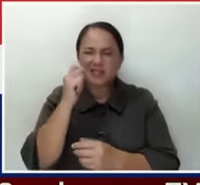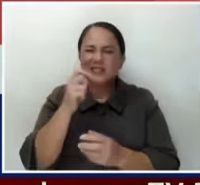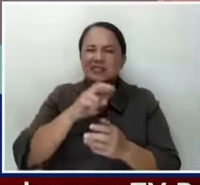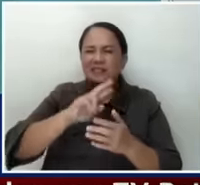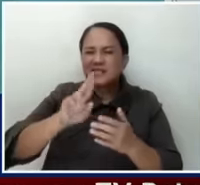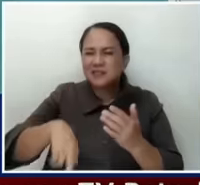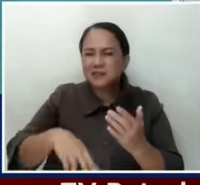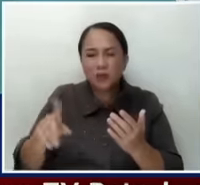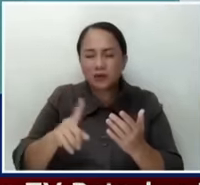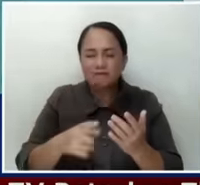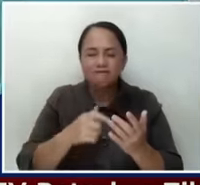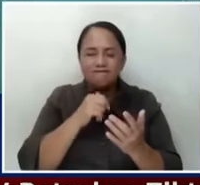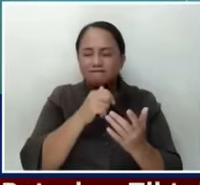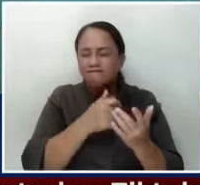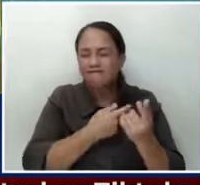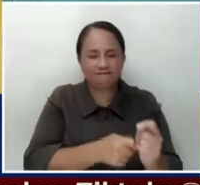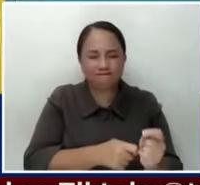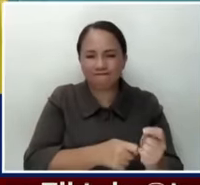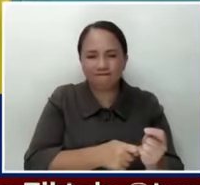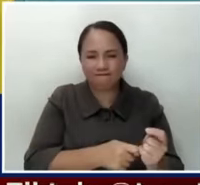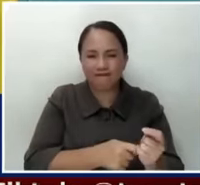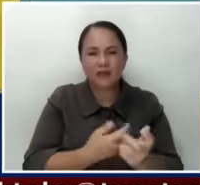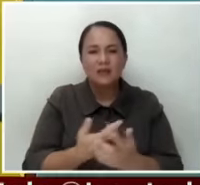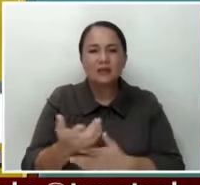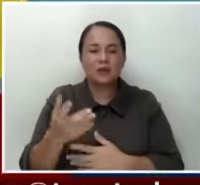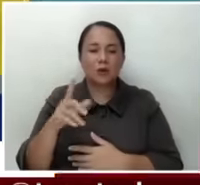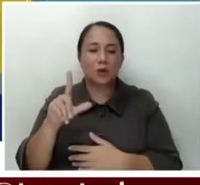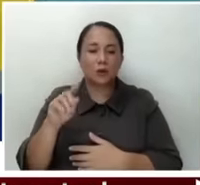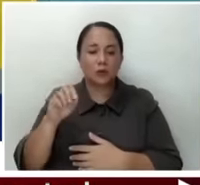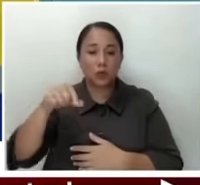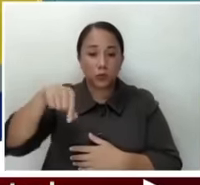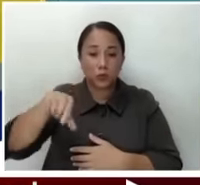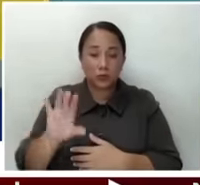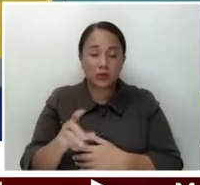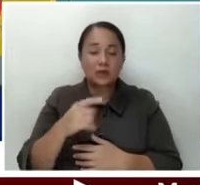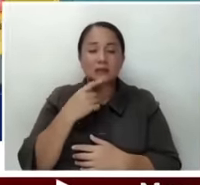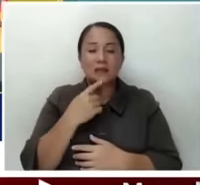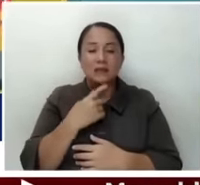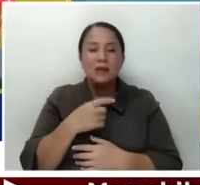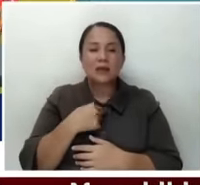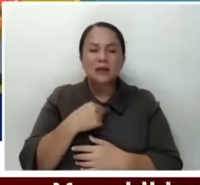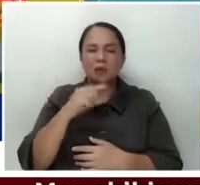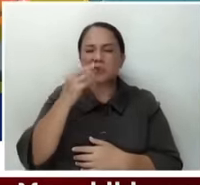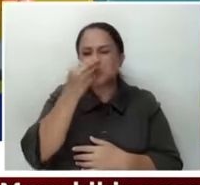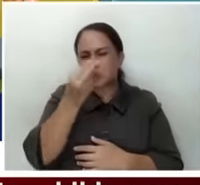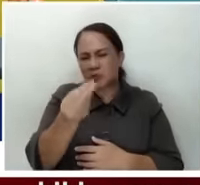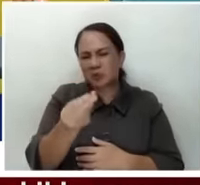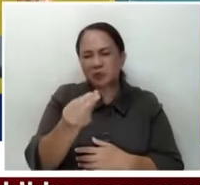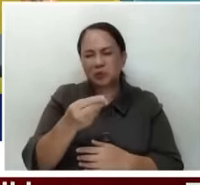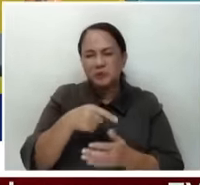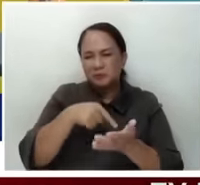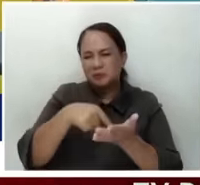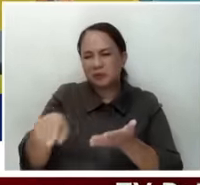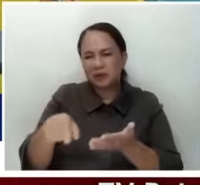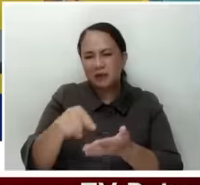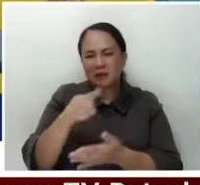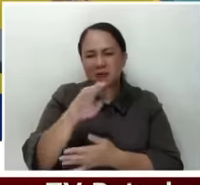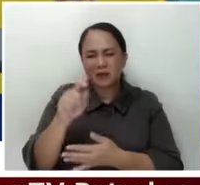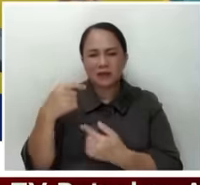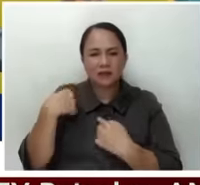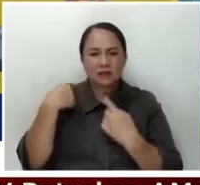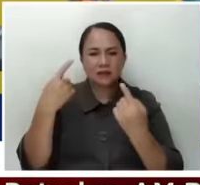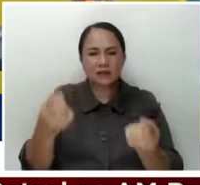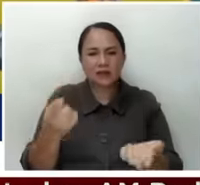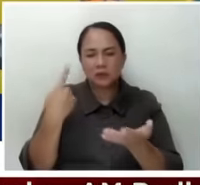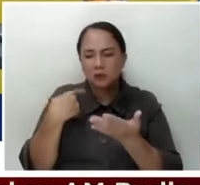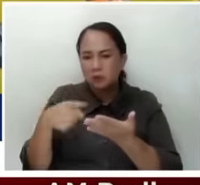ahensya. Sa lotohang ito sa Quezon City, aminado ang teller na kumonti na ang mga tumataya sa kanila simula ng